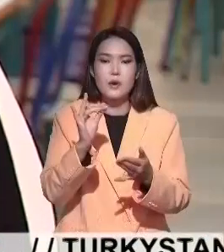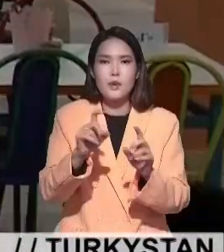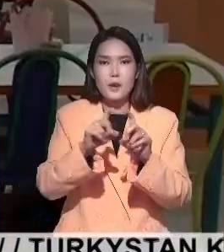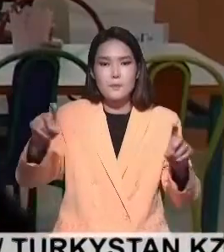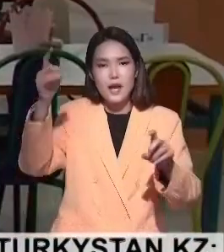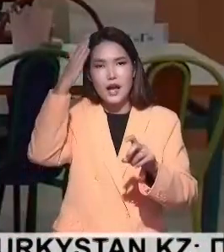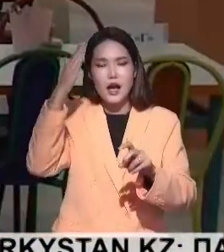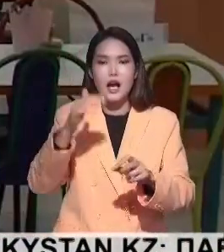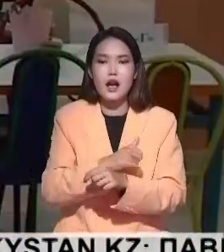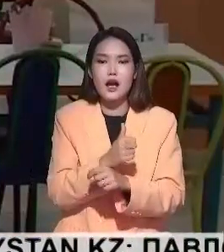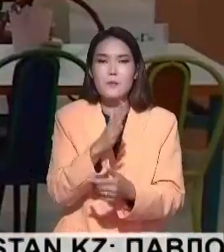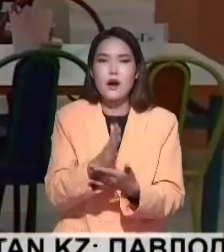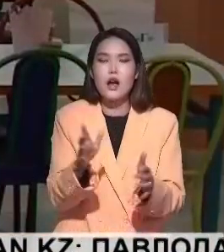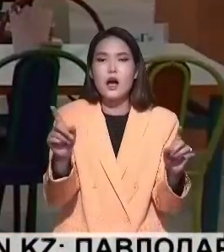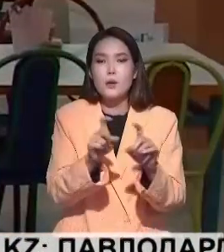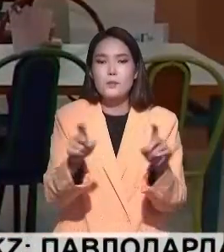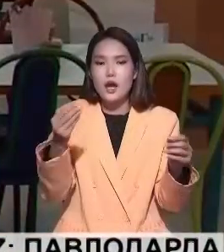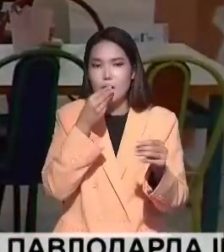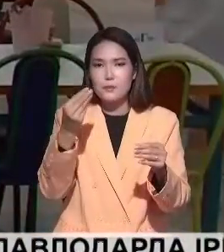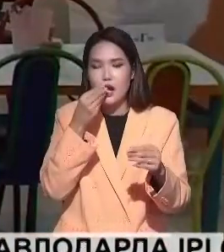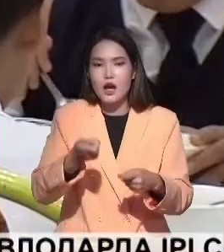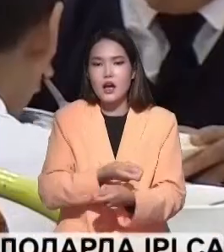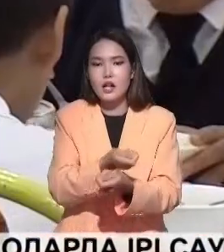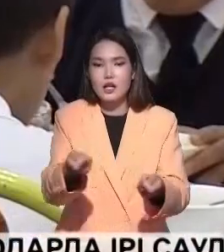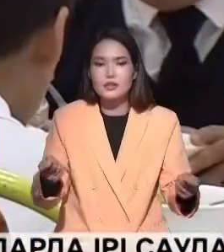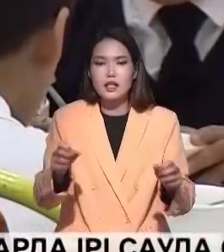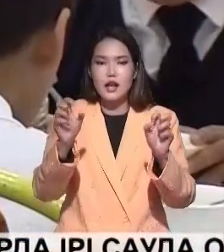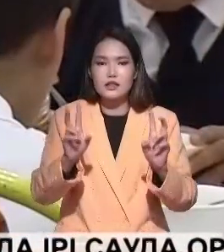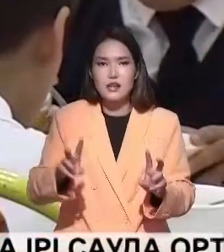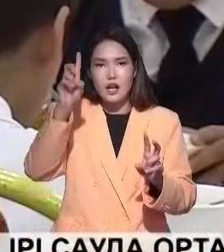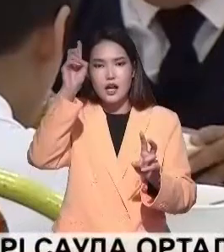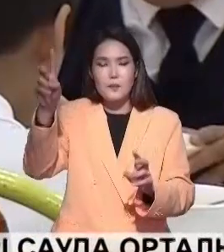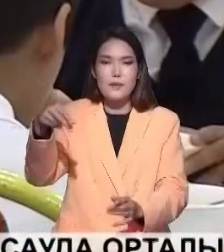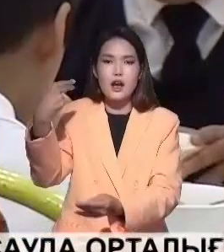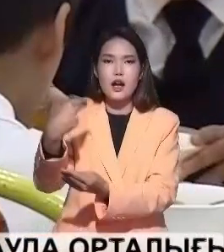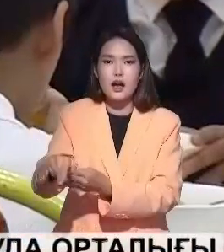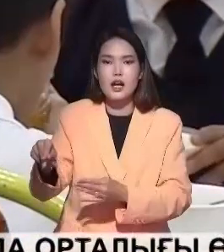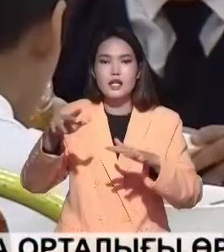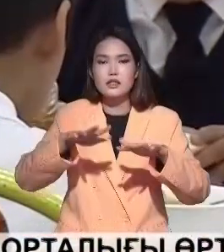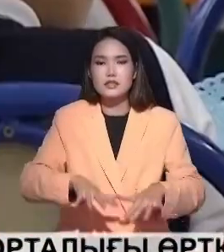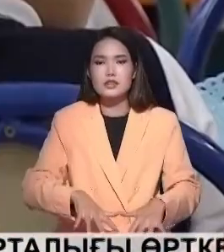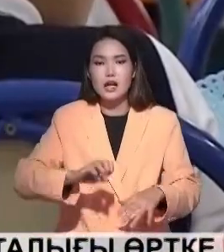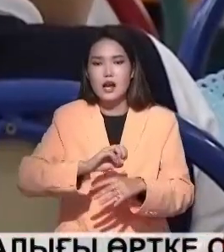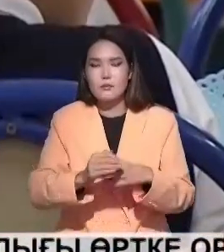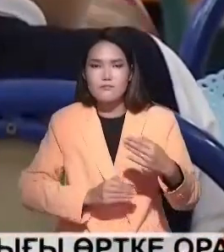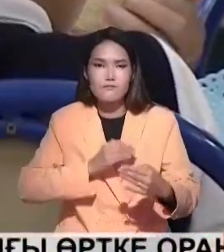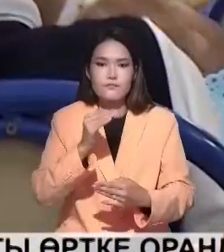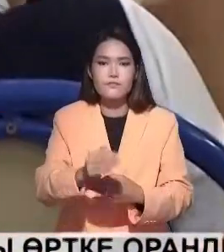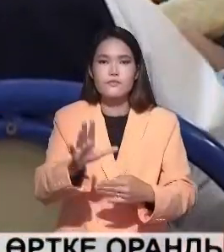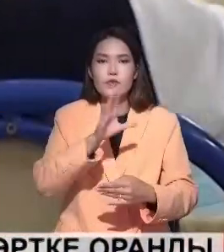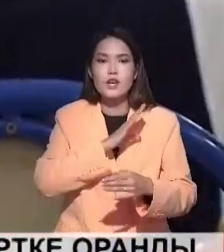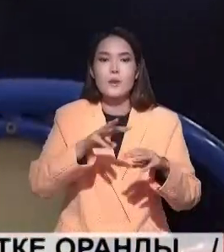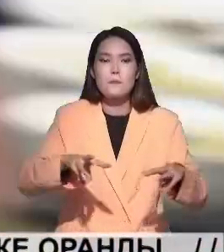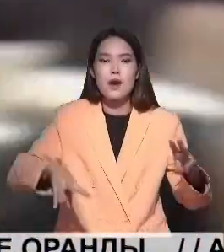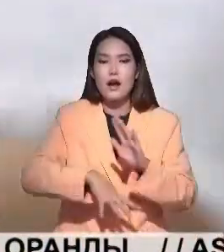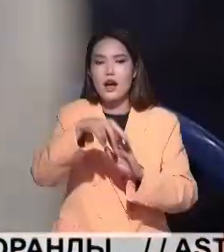әкімшілігі. Мектеп асханаларын тамақпен қамтамасыз етуге арналған мемлекеттік сатып алу ережелерін жетілдіру керек. Мұны мәжіліс депутаттары